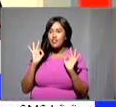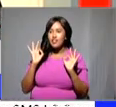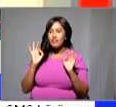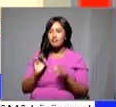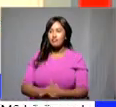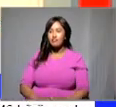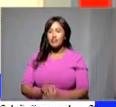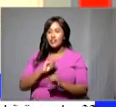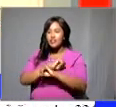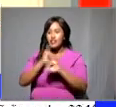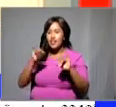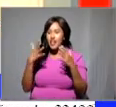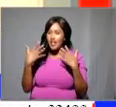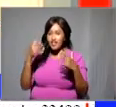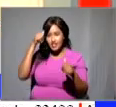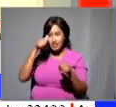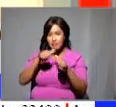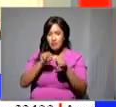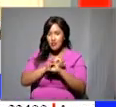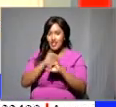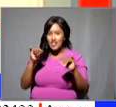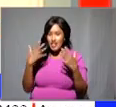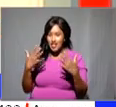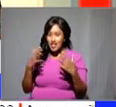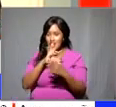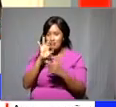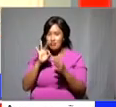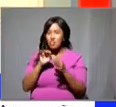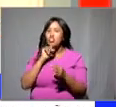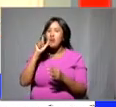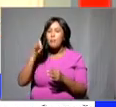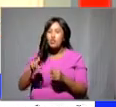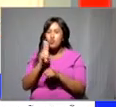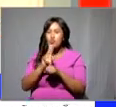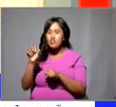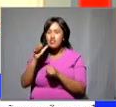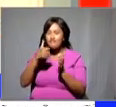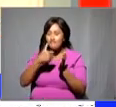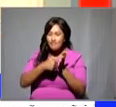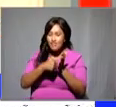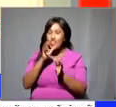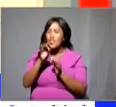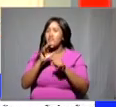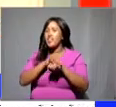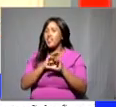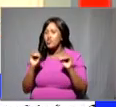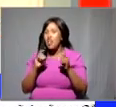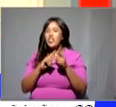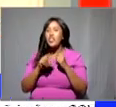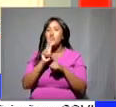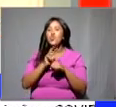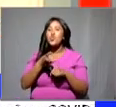rege withabe dirikana withamba moko na muno muno tonginye gihuthire sanitizer angikorwo ndungiciona